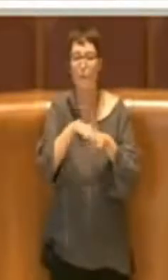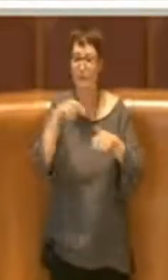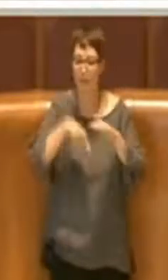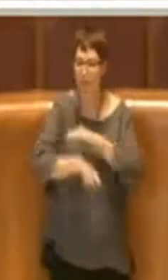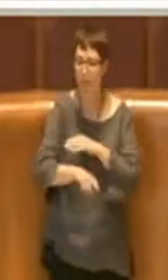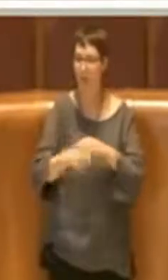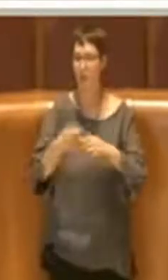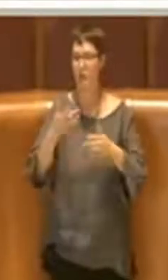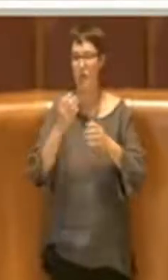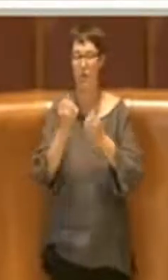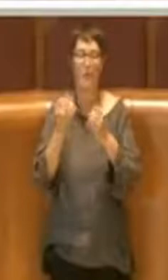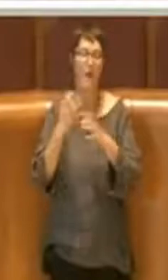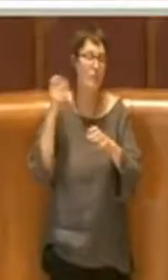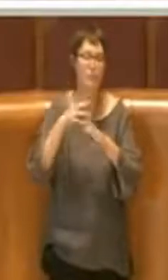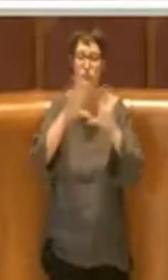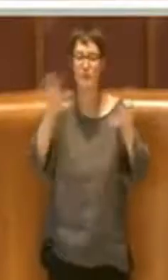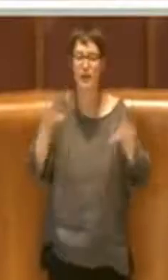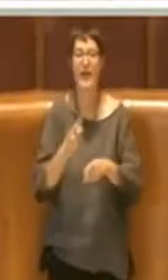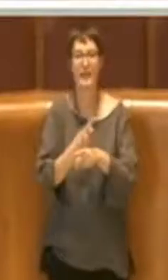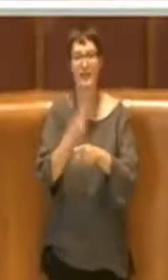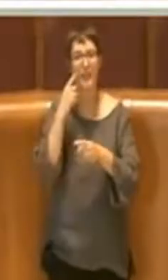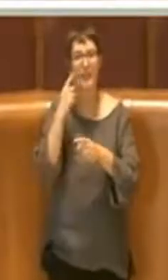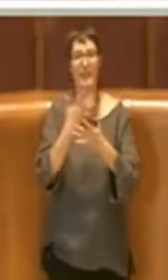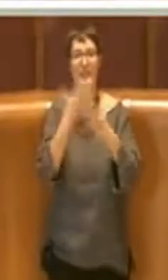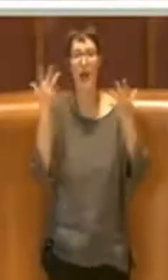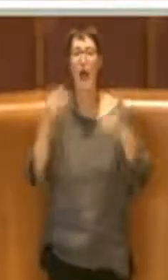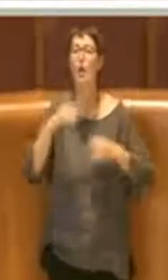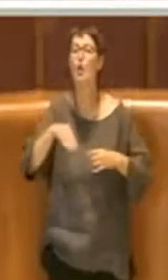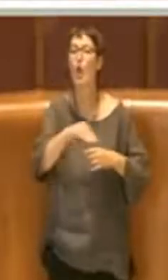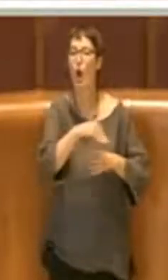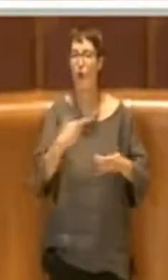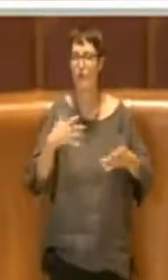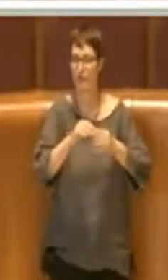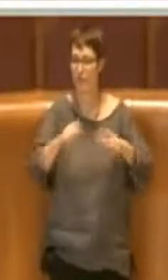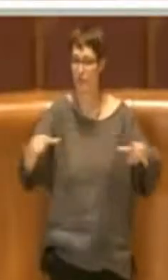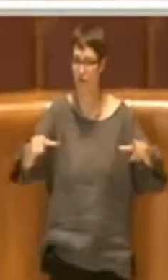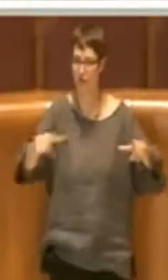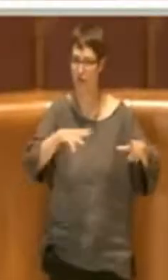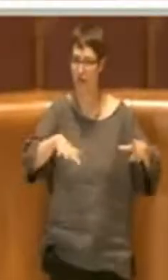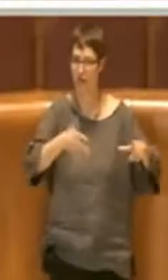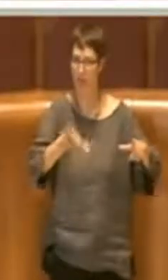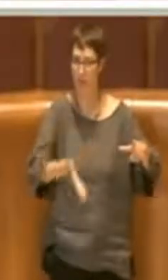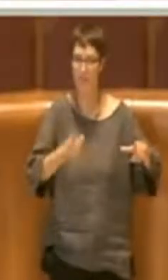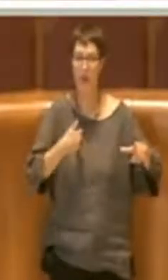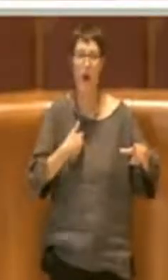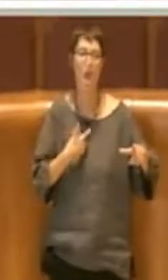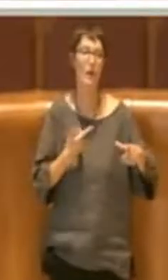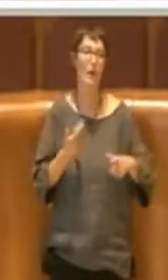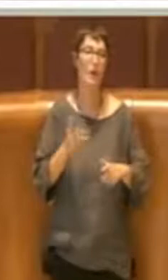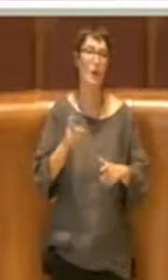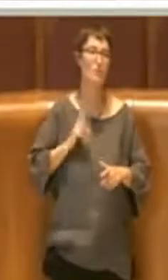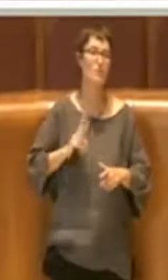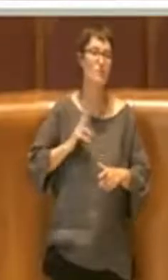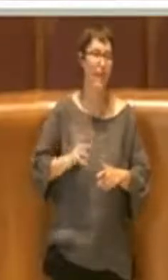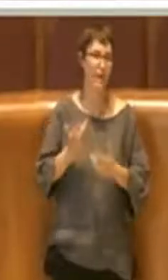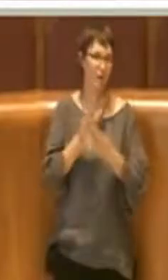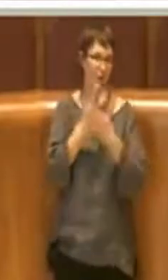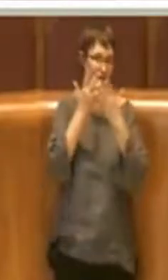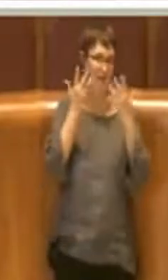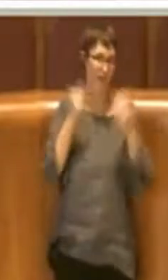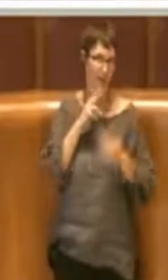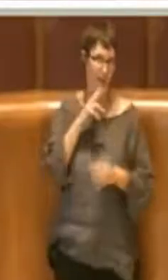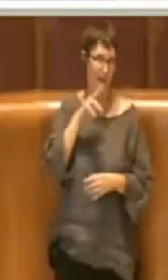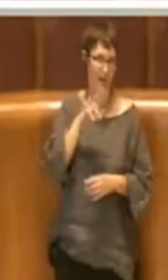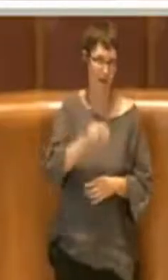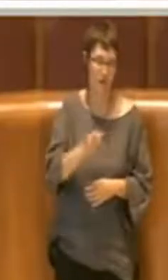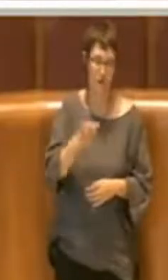un riferimento alla toponomastica. Quindi veramente, colleghi, spero di essermi espresso in maniera chiara, non vorrei passare per qualcuno che